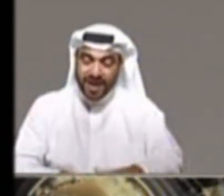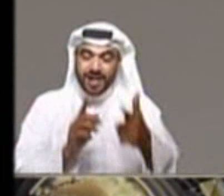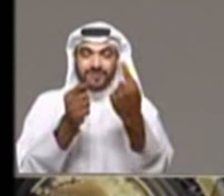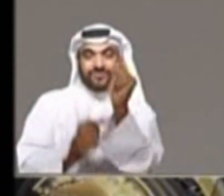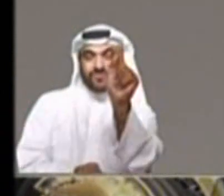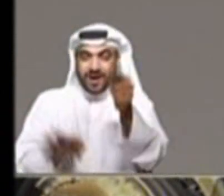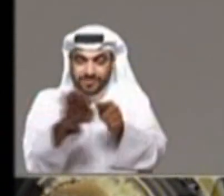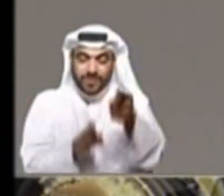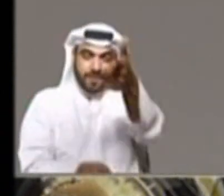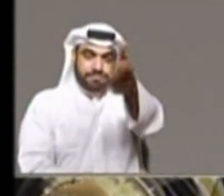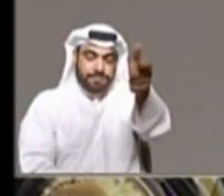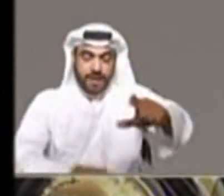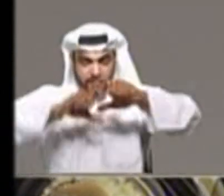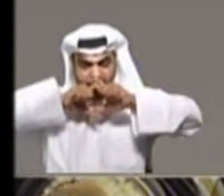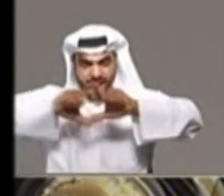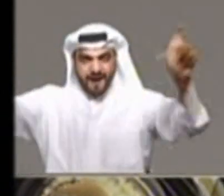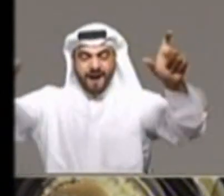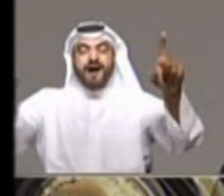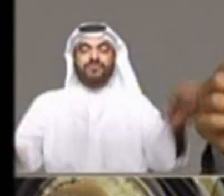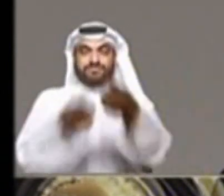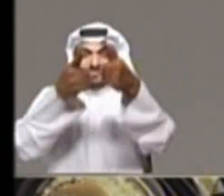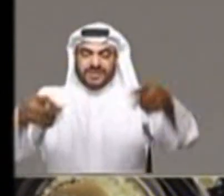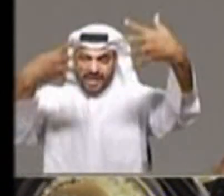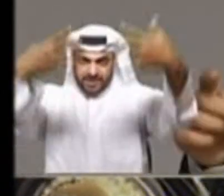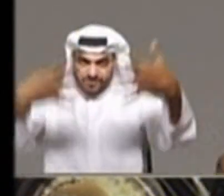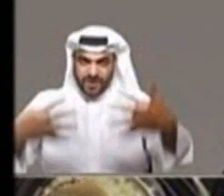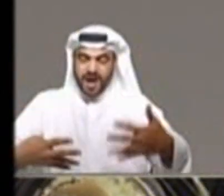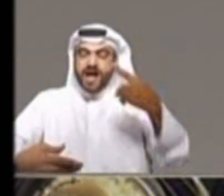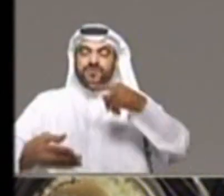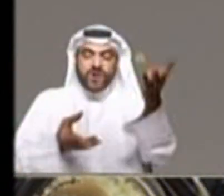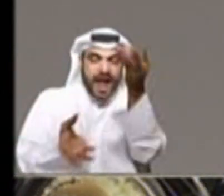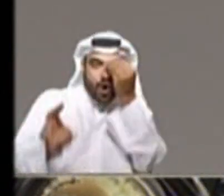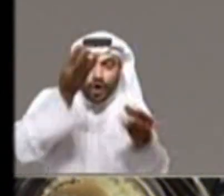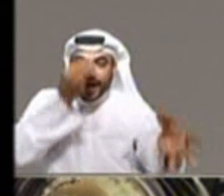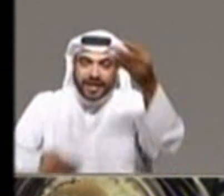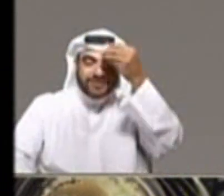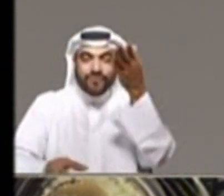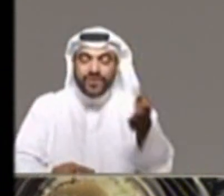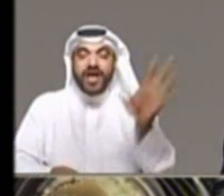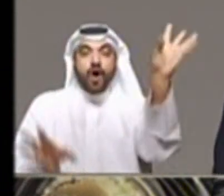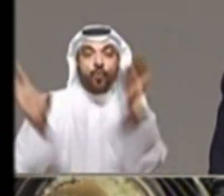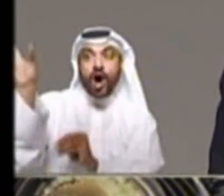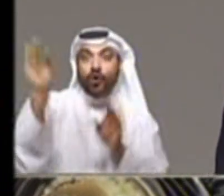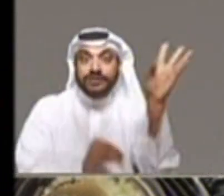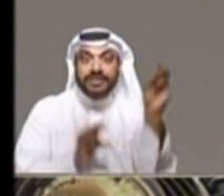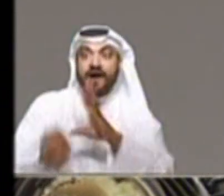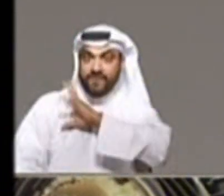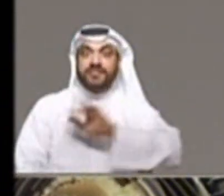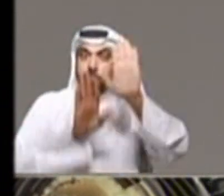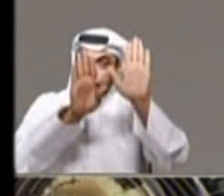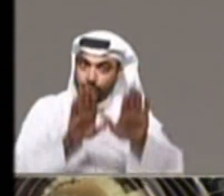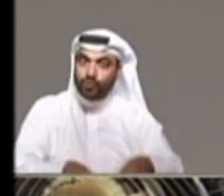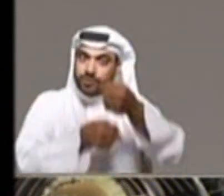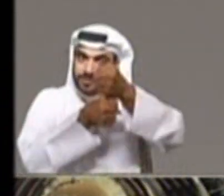رصاص 1000 صرخة وأغنية وقصيدة وحكاية ولافتة. هذه جردة حسابنا الأخلاقية